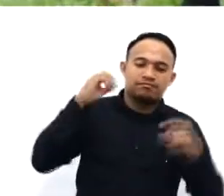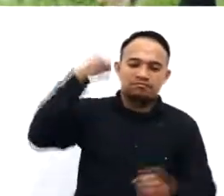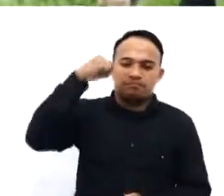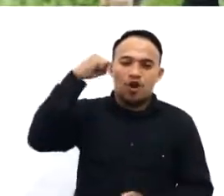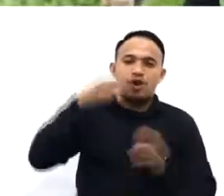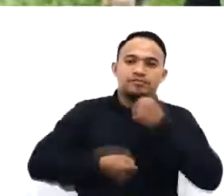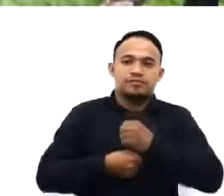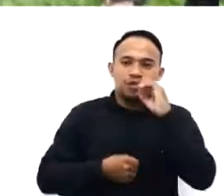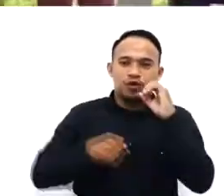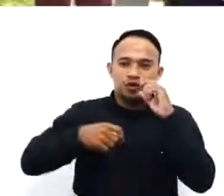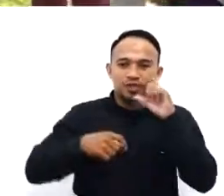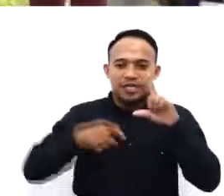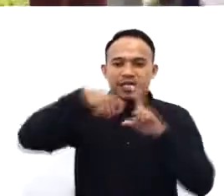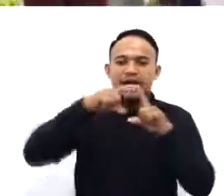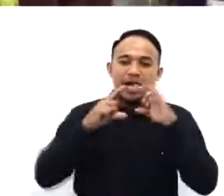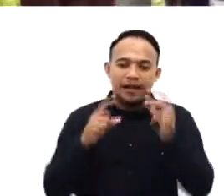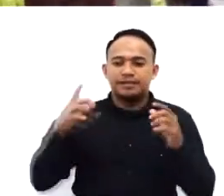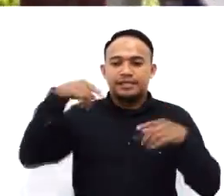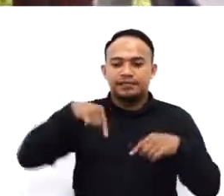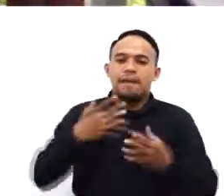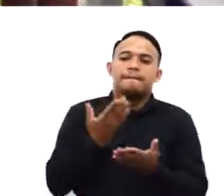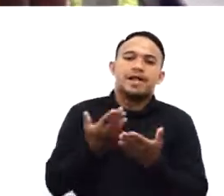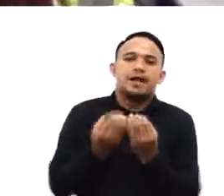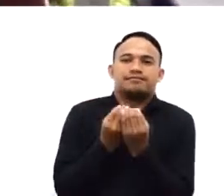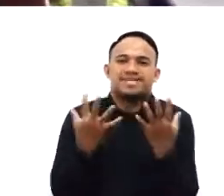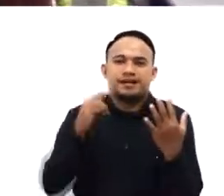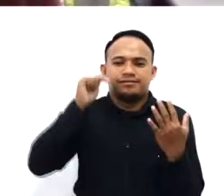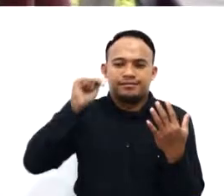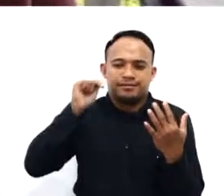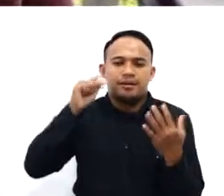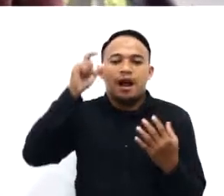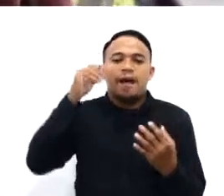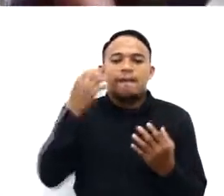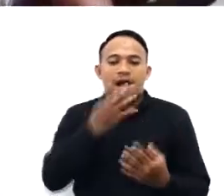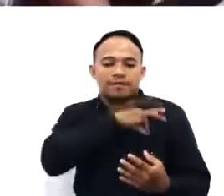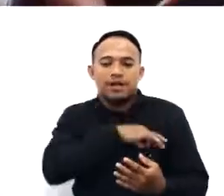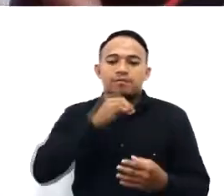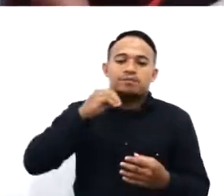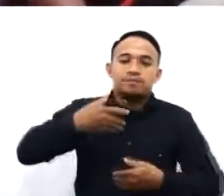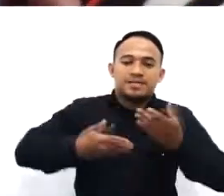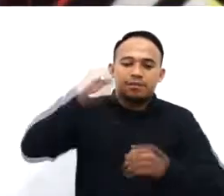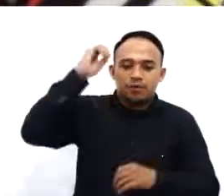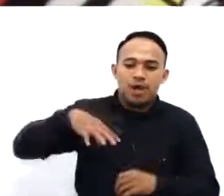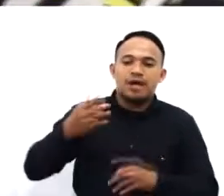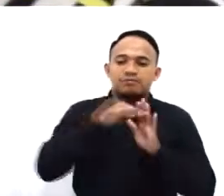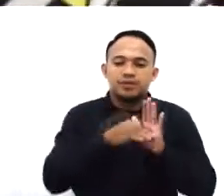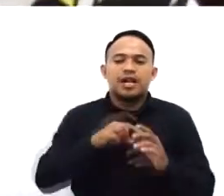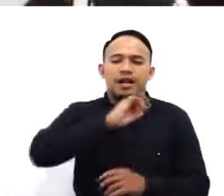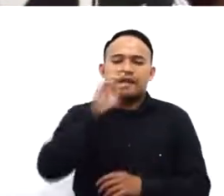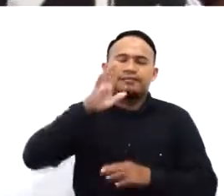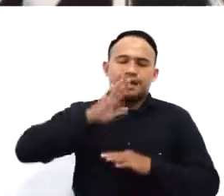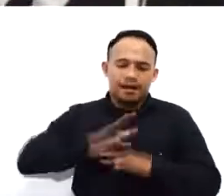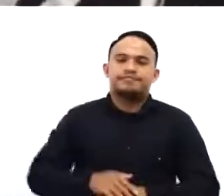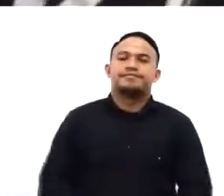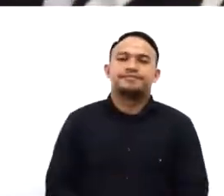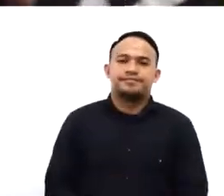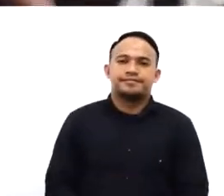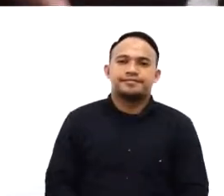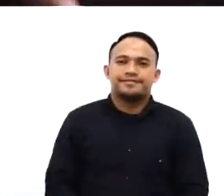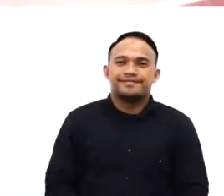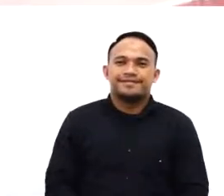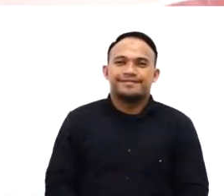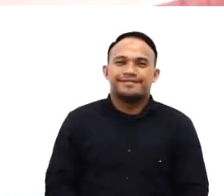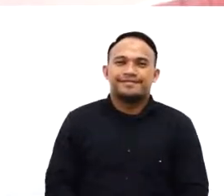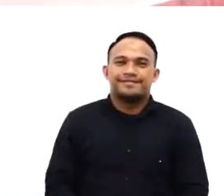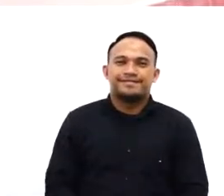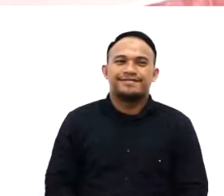Selain bahan-bahannya murah, pasar murah untuk mengantisipasi meningkatnya kebutuhan masyarakat jelang Natal.